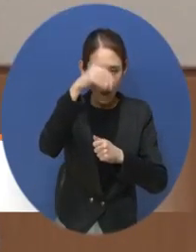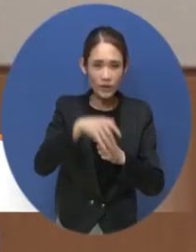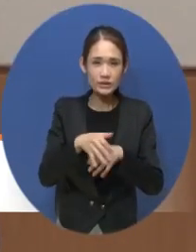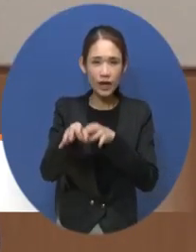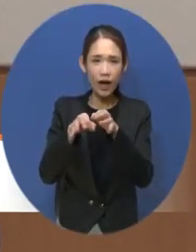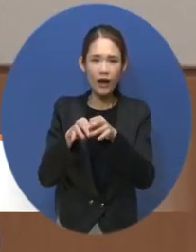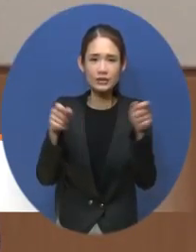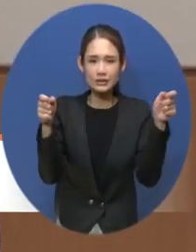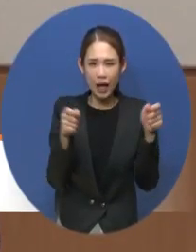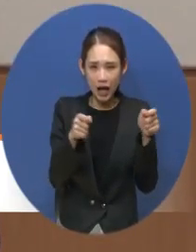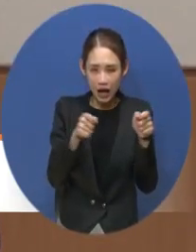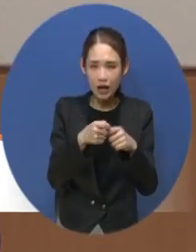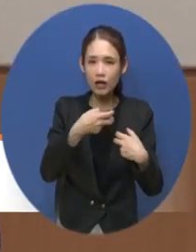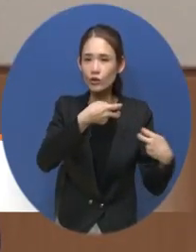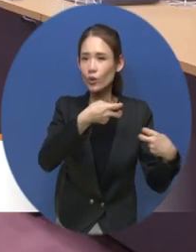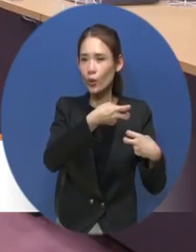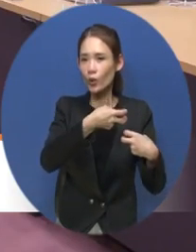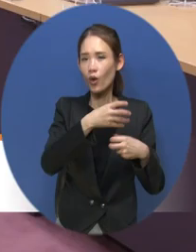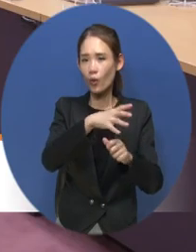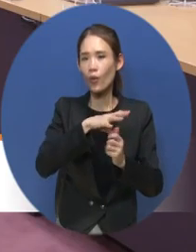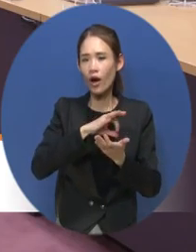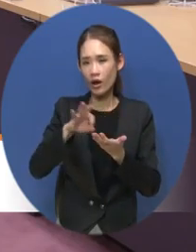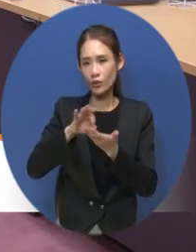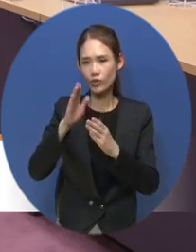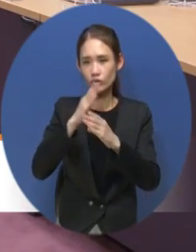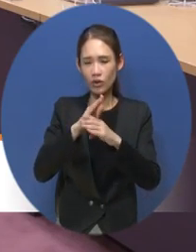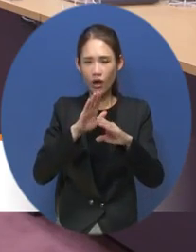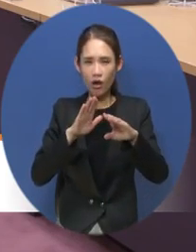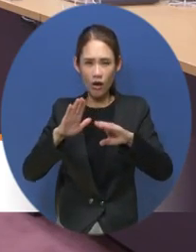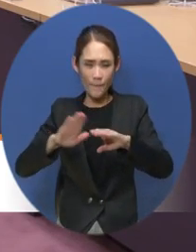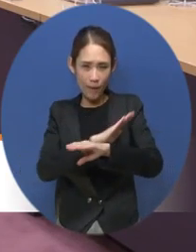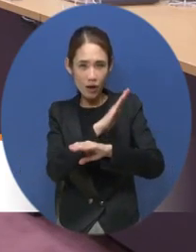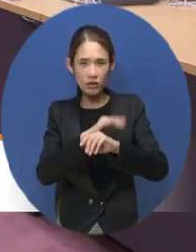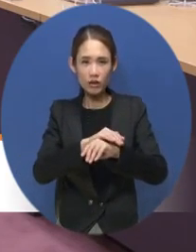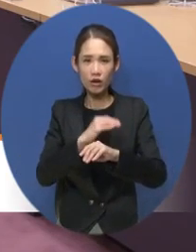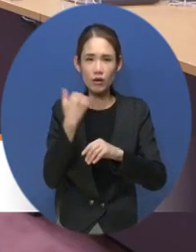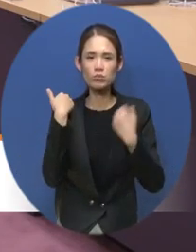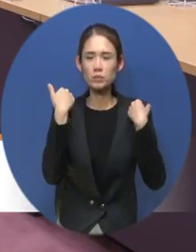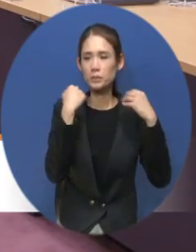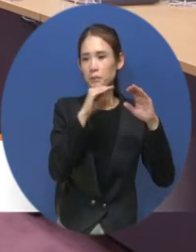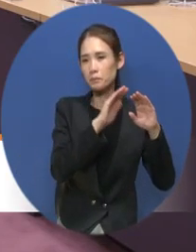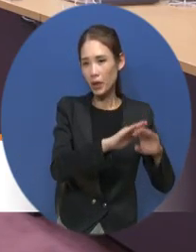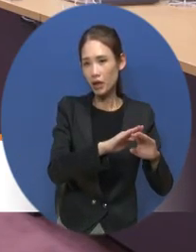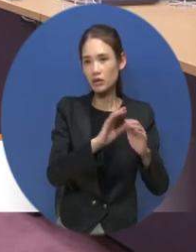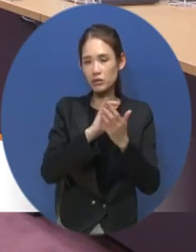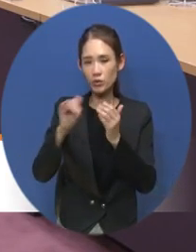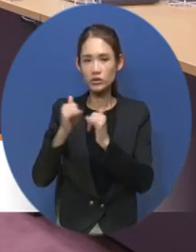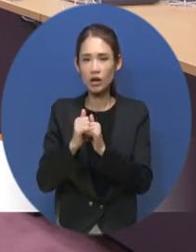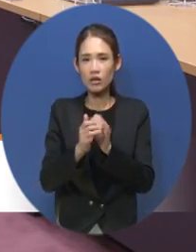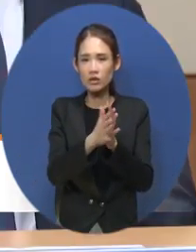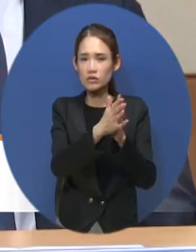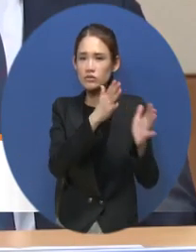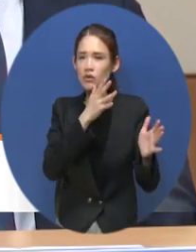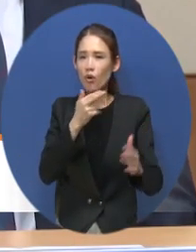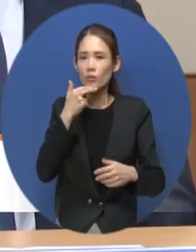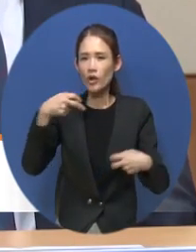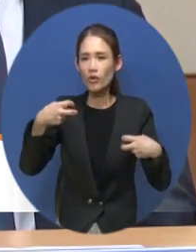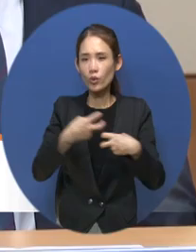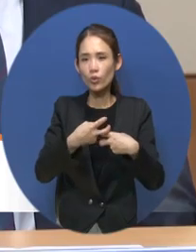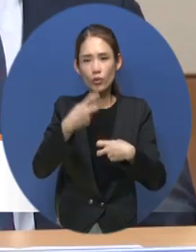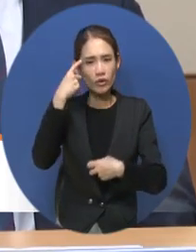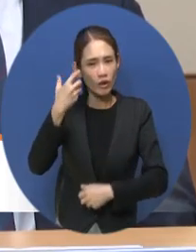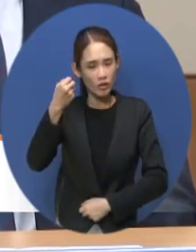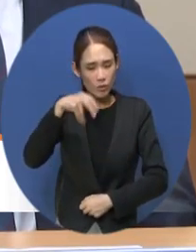단거리 이동수단으로 활용되고 있지만 과속주행과 무단방치 등 이용자의 무질서한 교통의식으로